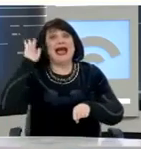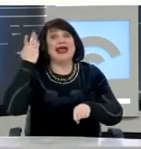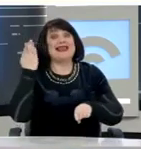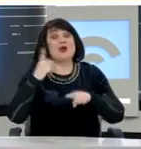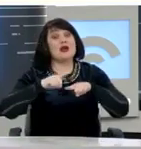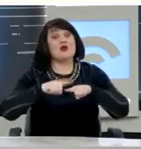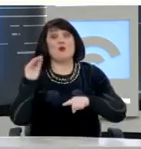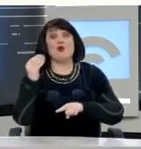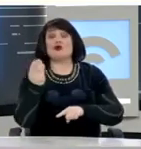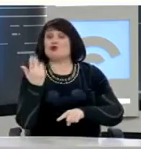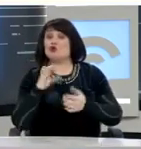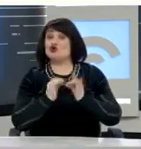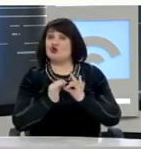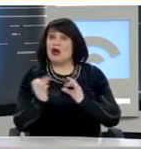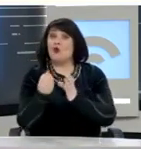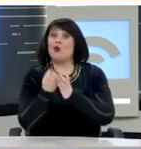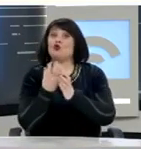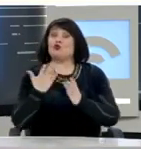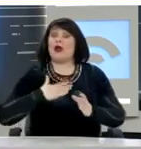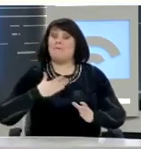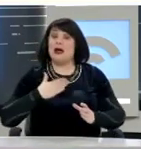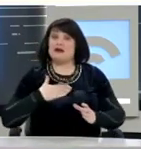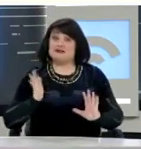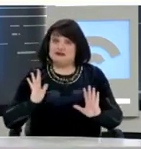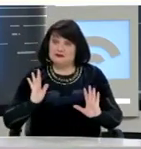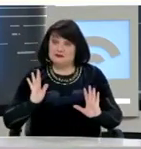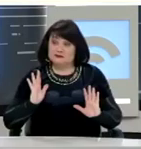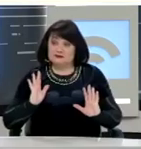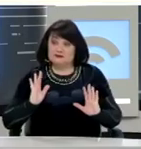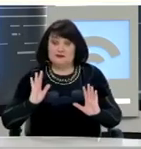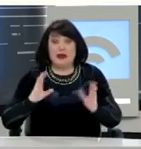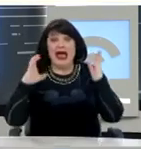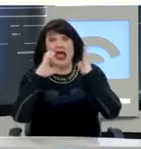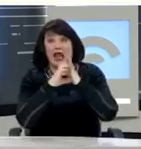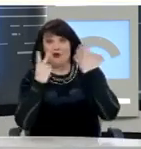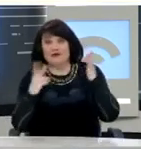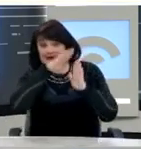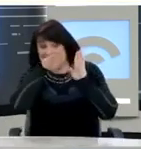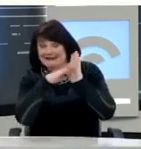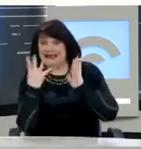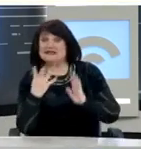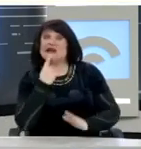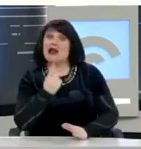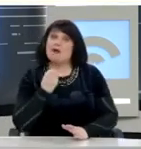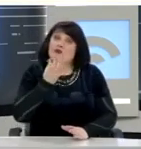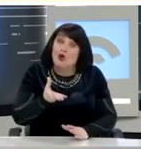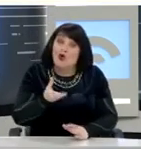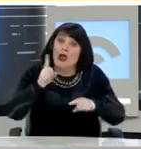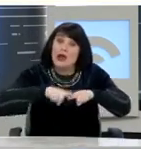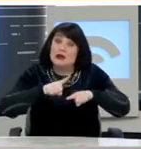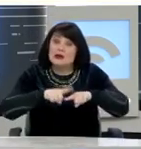πολιτισμό, την ιστορία και την κουλτούρα της κληρονομιάς, απόσπασμα από το άρθρο 7.4. Προδοσία να λένε ότι η